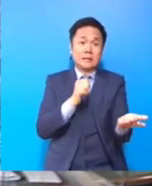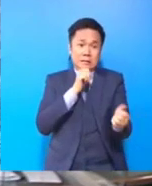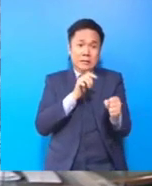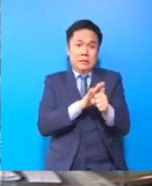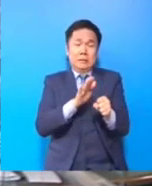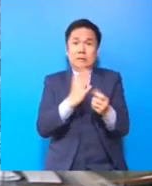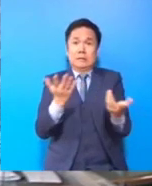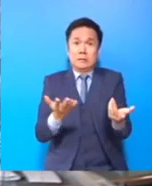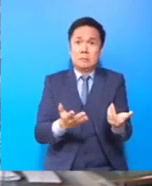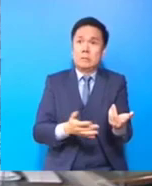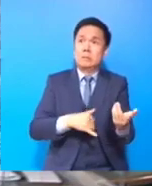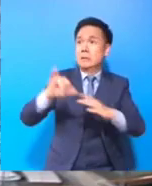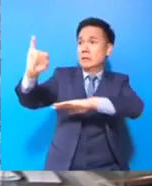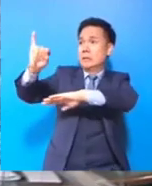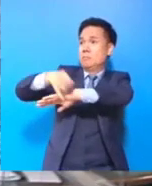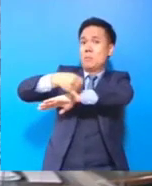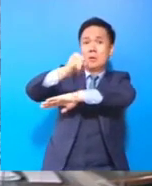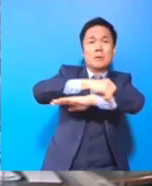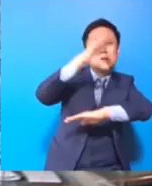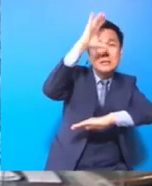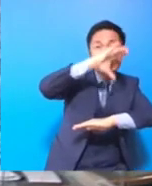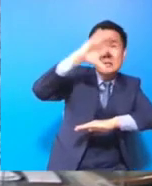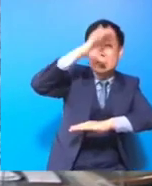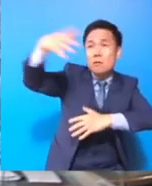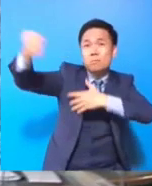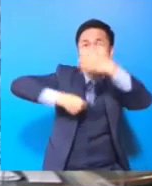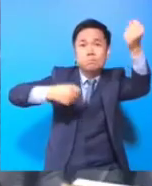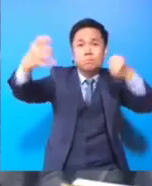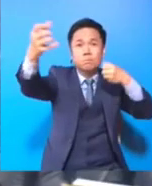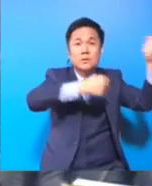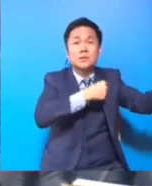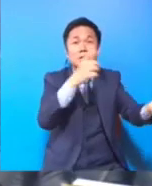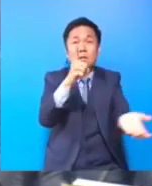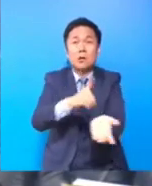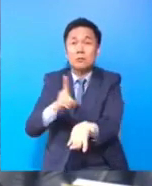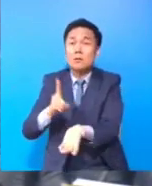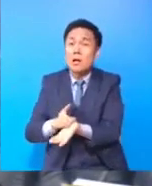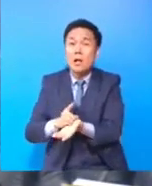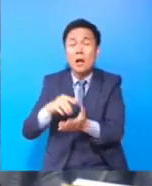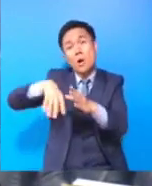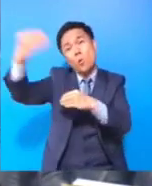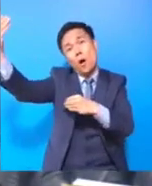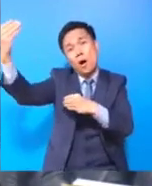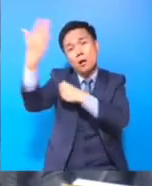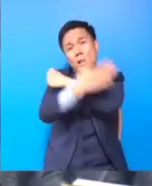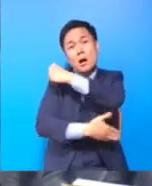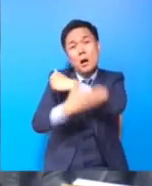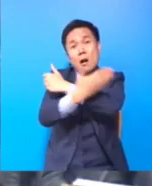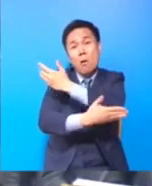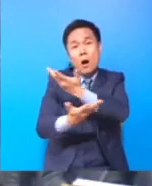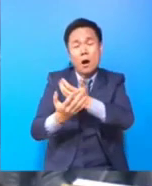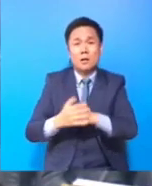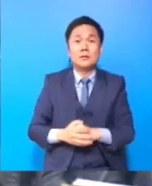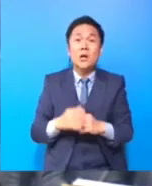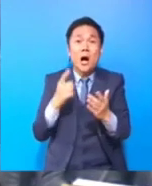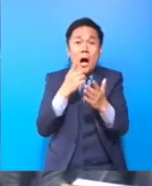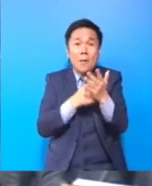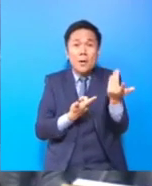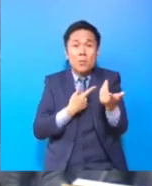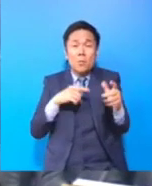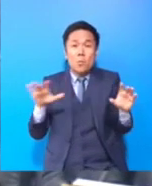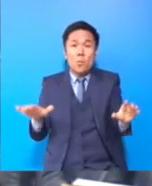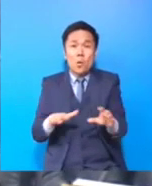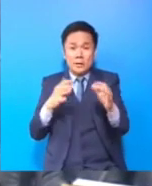tua daripada ruang jadi soalnya saya apakah perancangan pihak kerajaan untuk mencari penyelesaian kepada isu ini